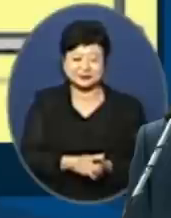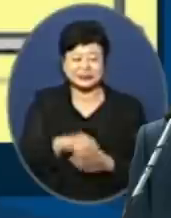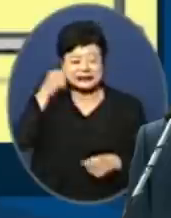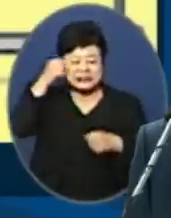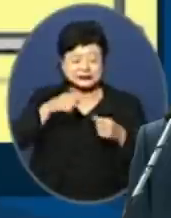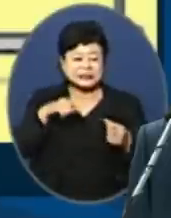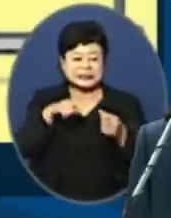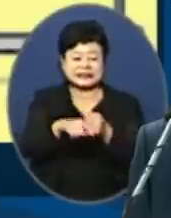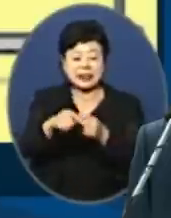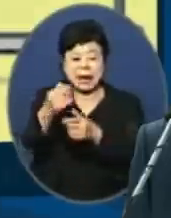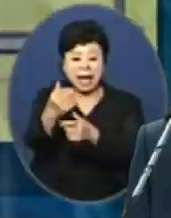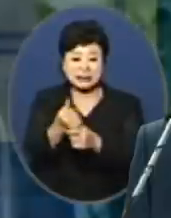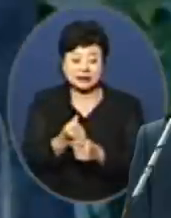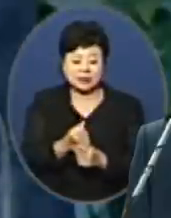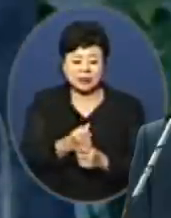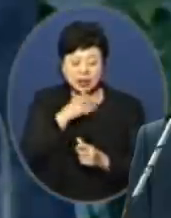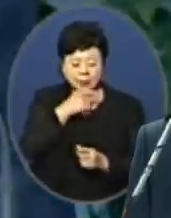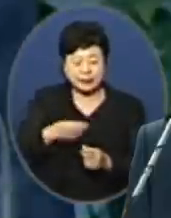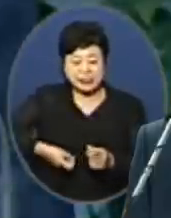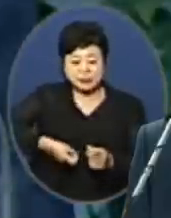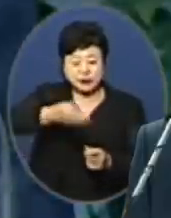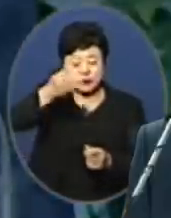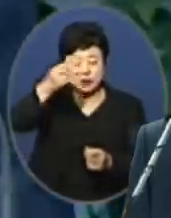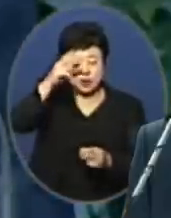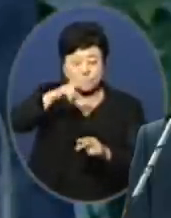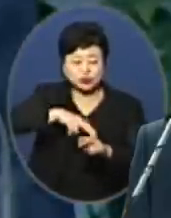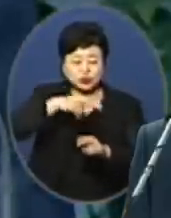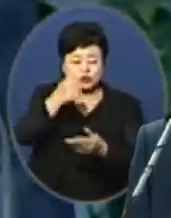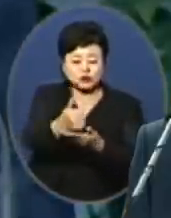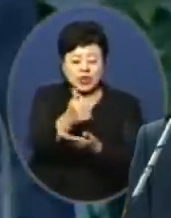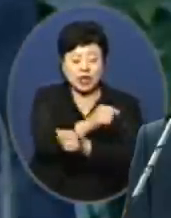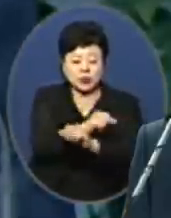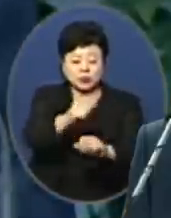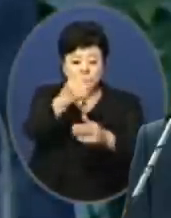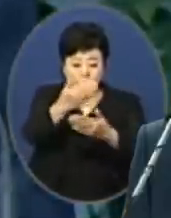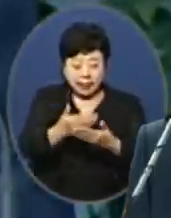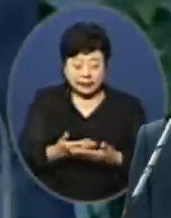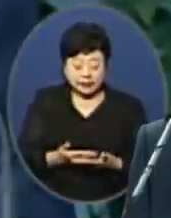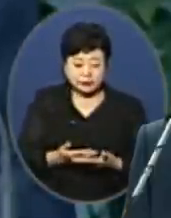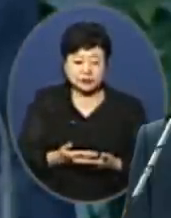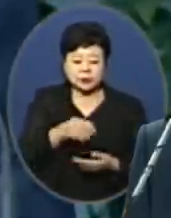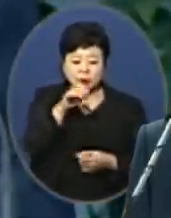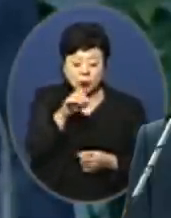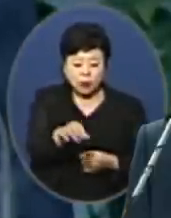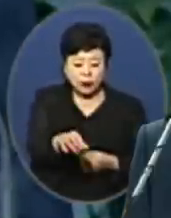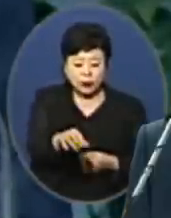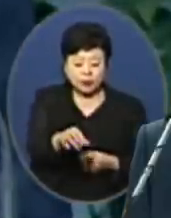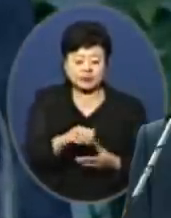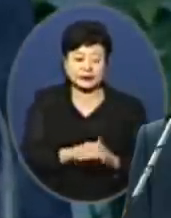짐승을 잡아서 피를 뿌려 죄사함을 얻는 곳인데